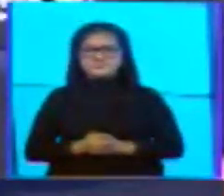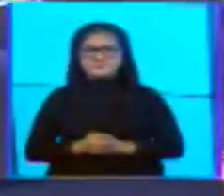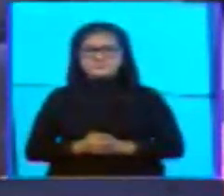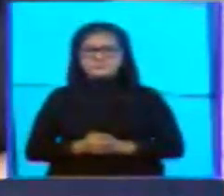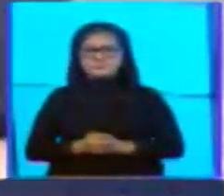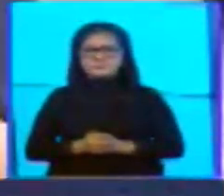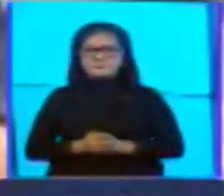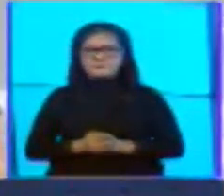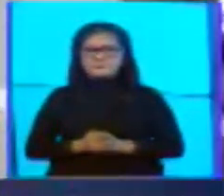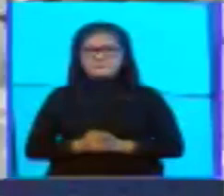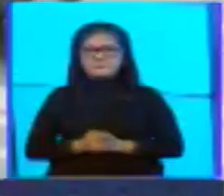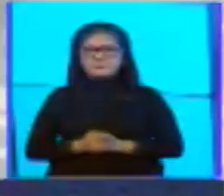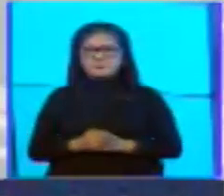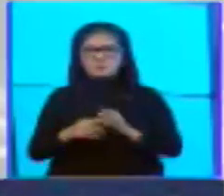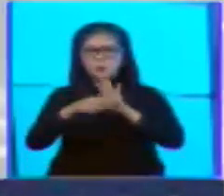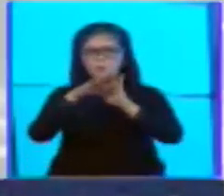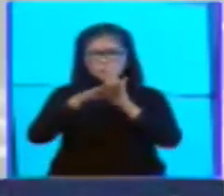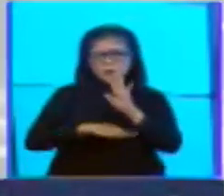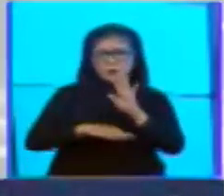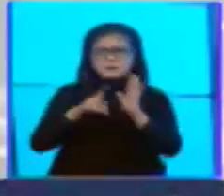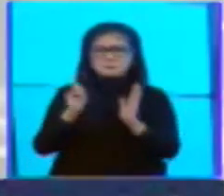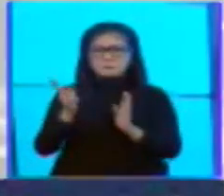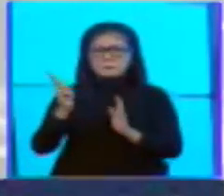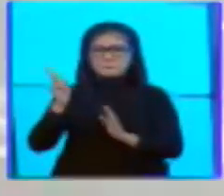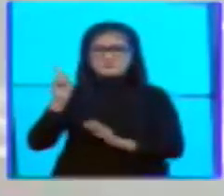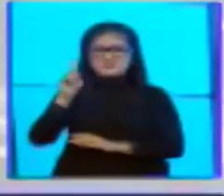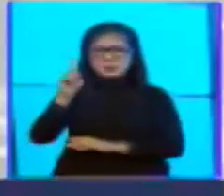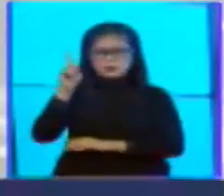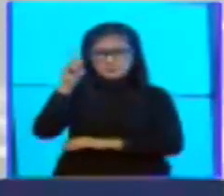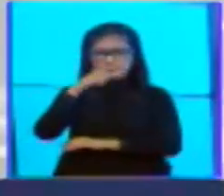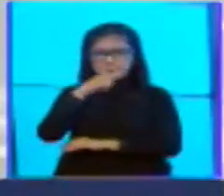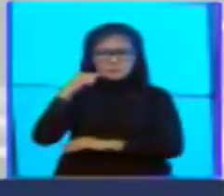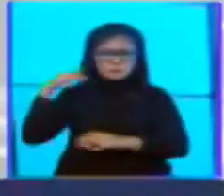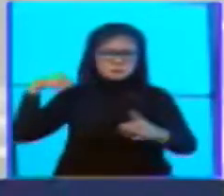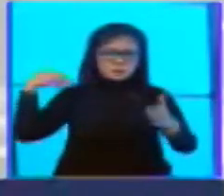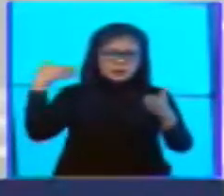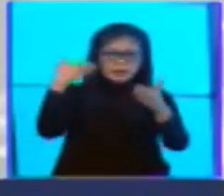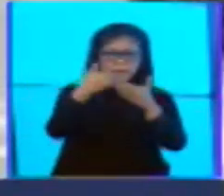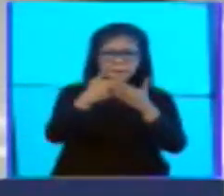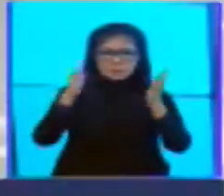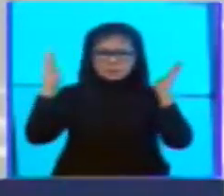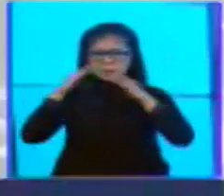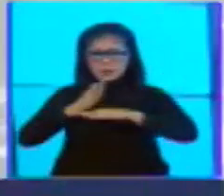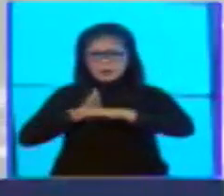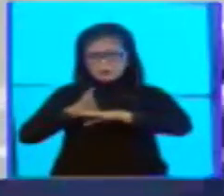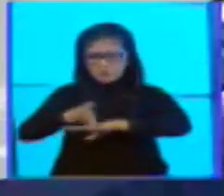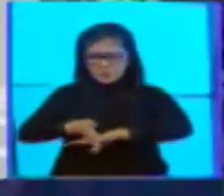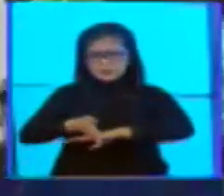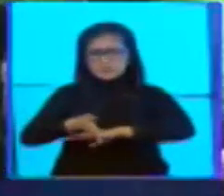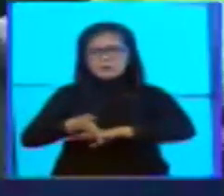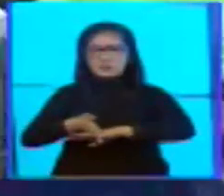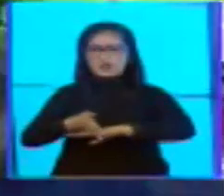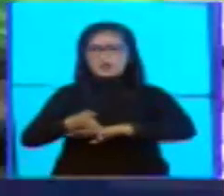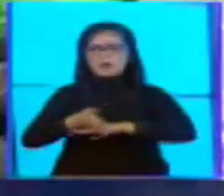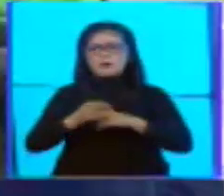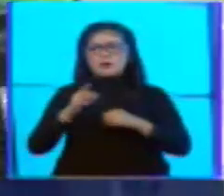Ya baik pemirsa, kurang dari satu minggu jelang Hari Raya Idul Adha yang tinggal menghitung hari, sejumlah